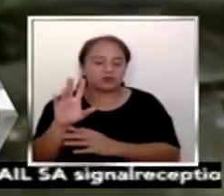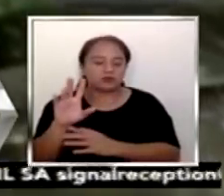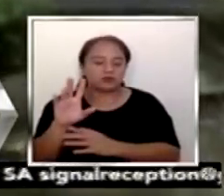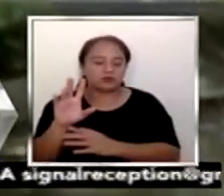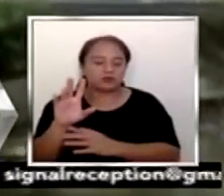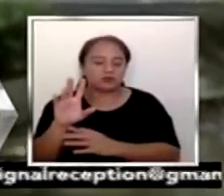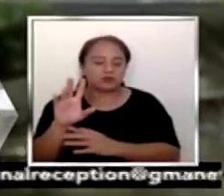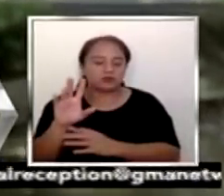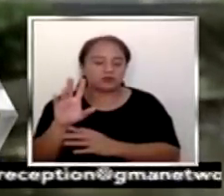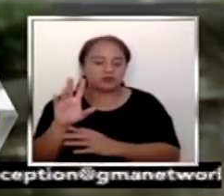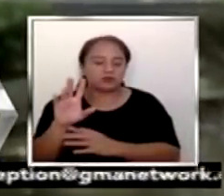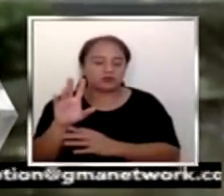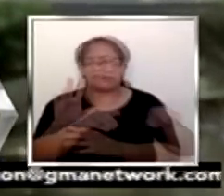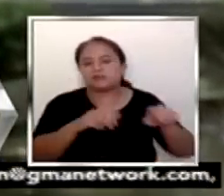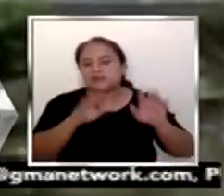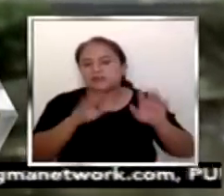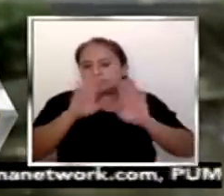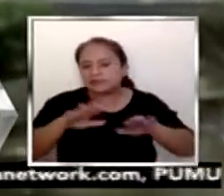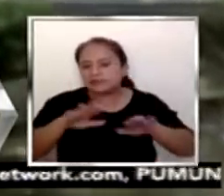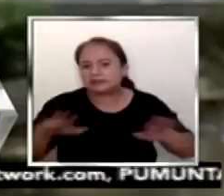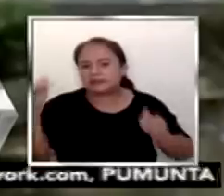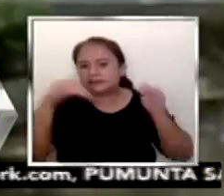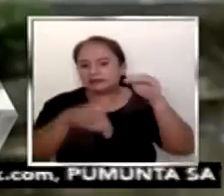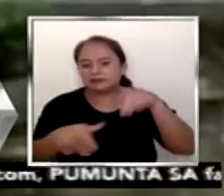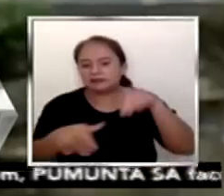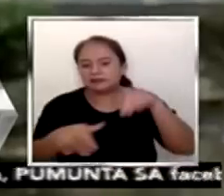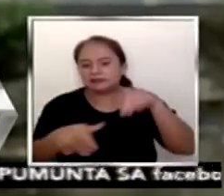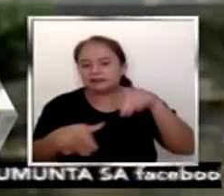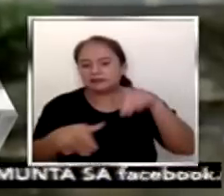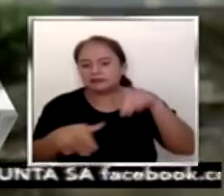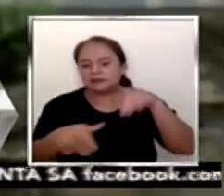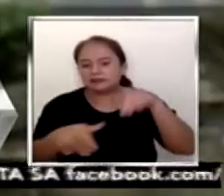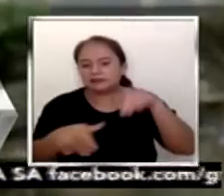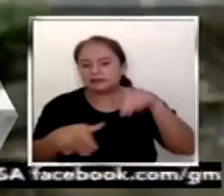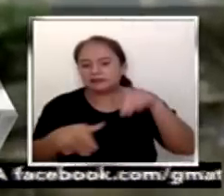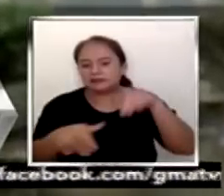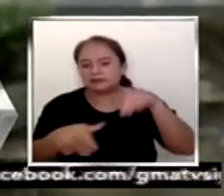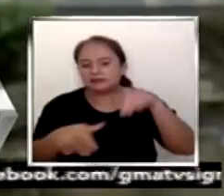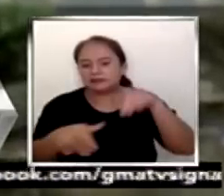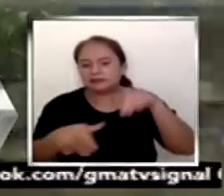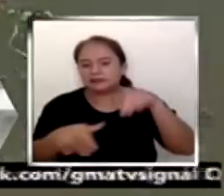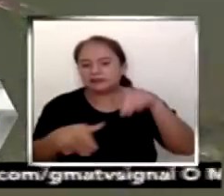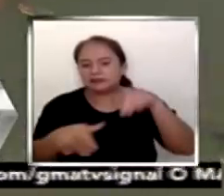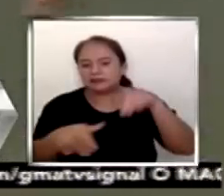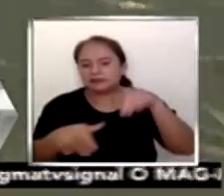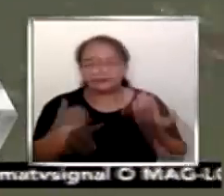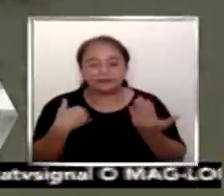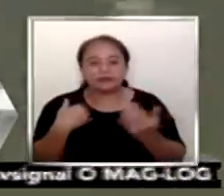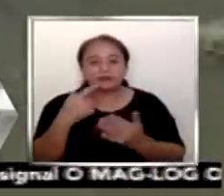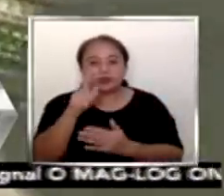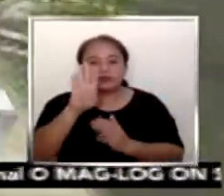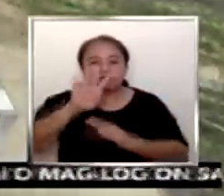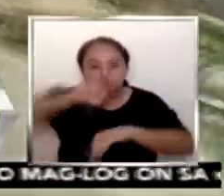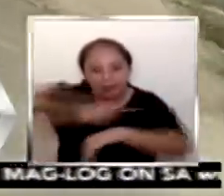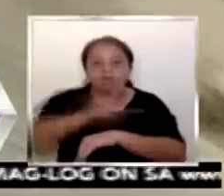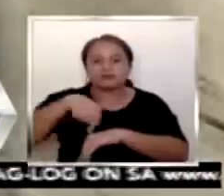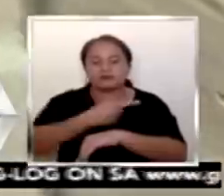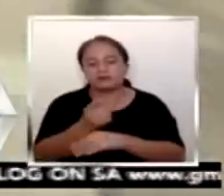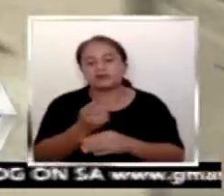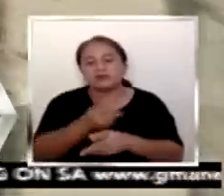sa ilog. Kaya naman ngayon ay may 24 oras na raw na magbabantay dito sa lugar. Katrina